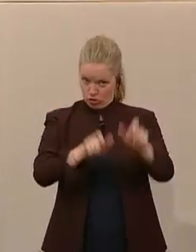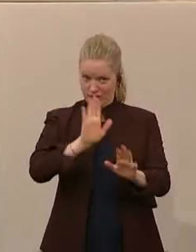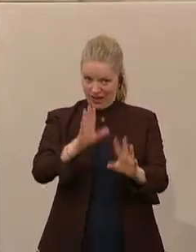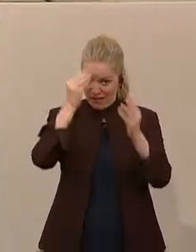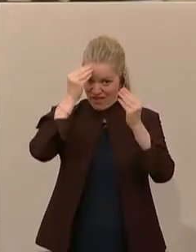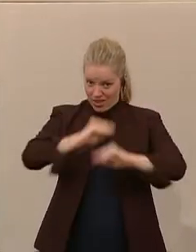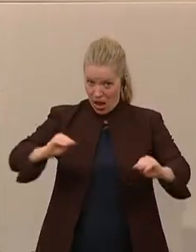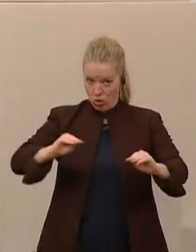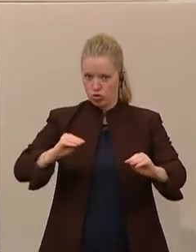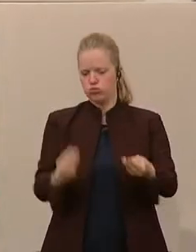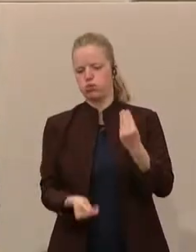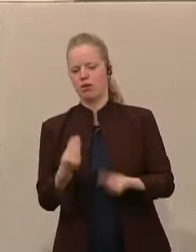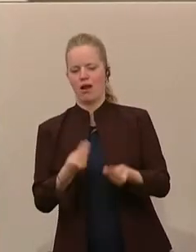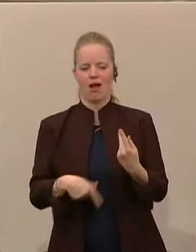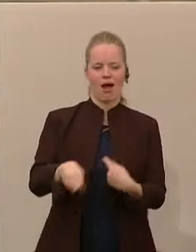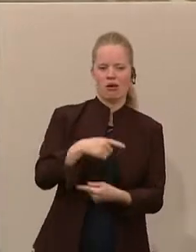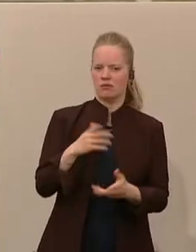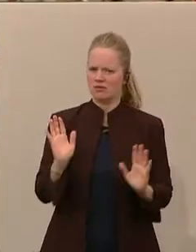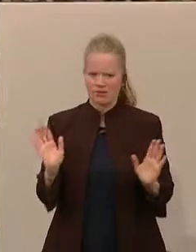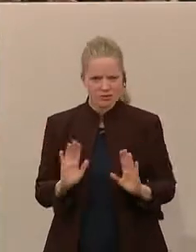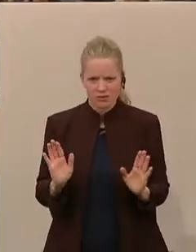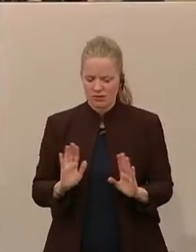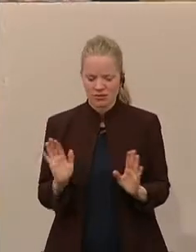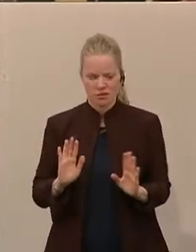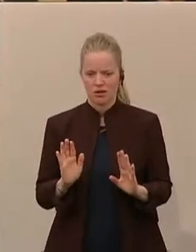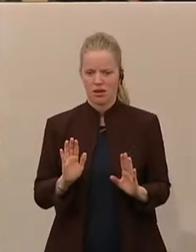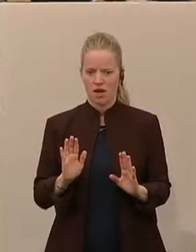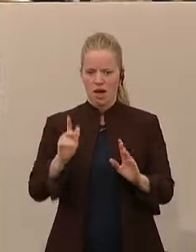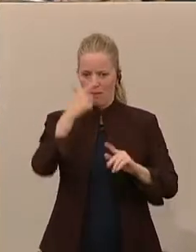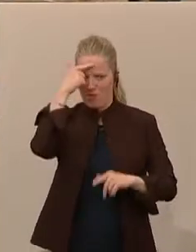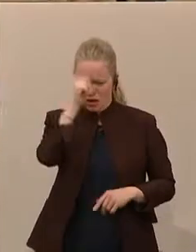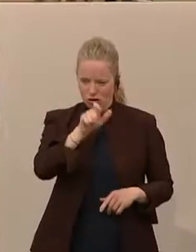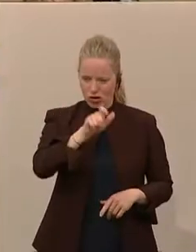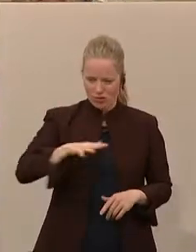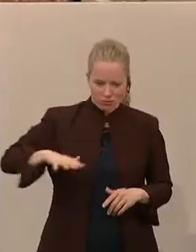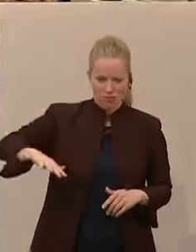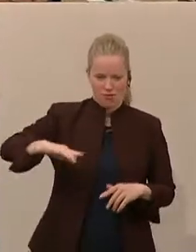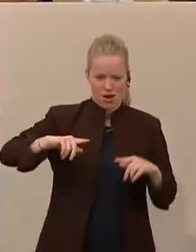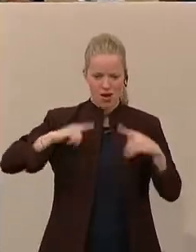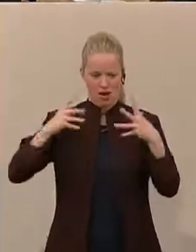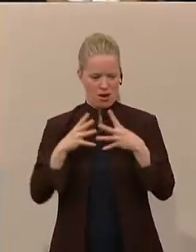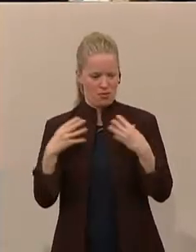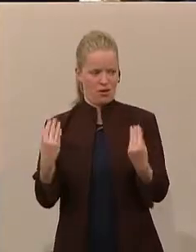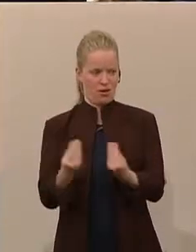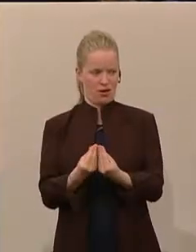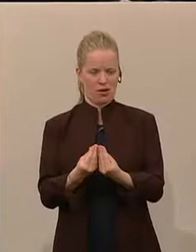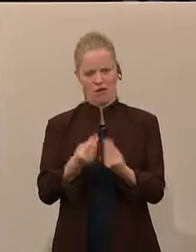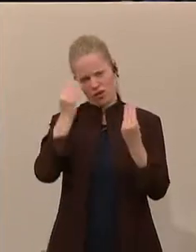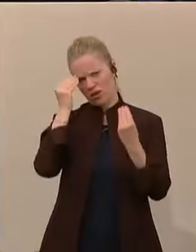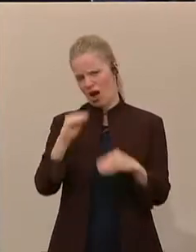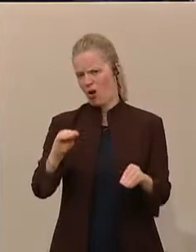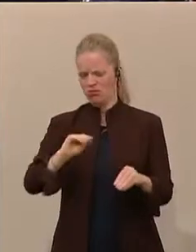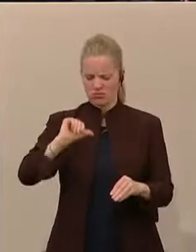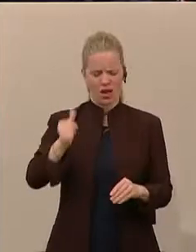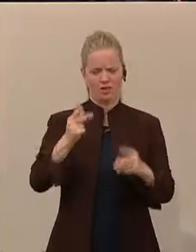nicht. Vertrauen in die Menschen, die um uns leben, ist eigentlich die grundsätzliche Voraussetzung